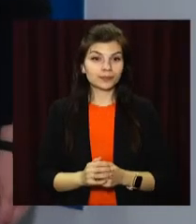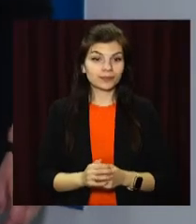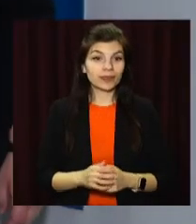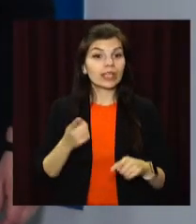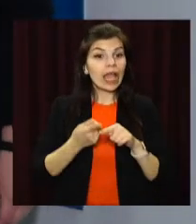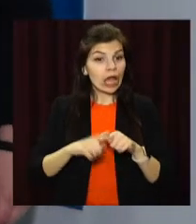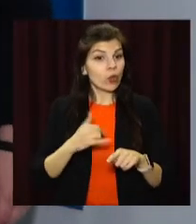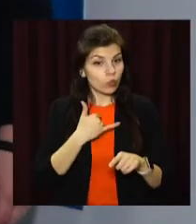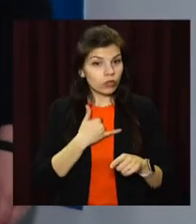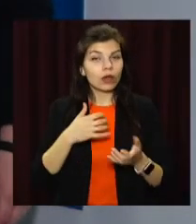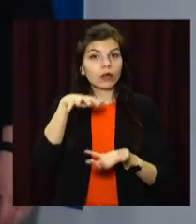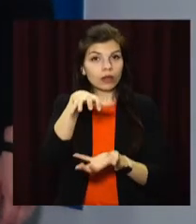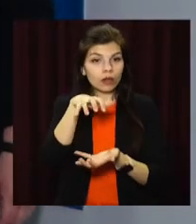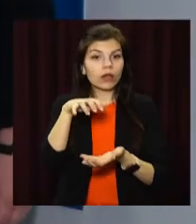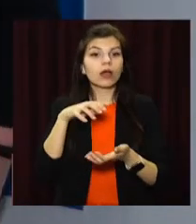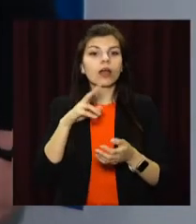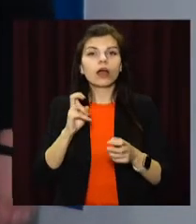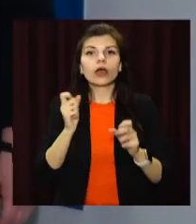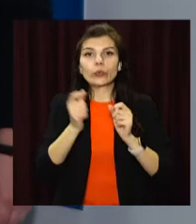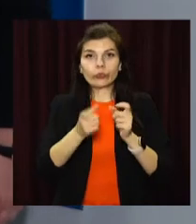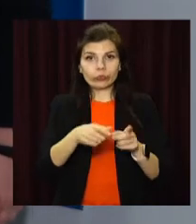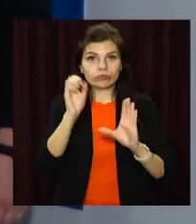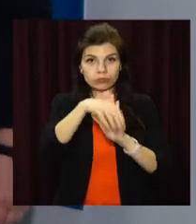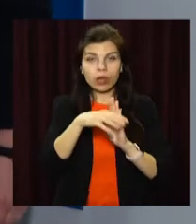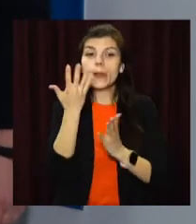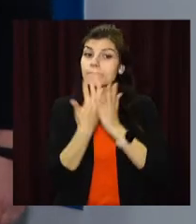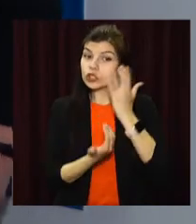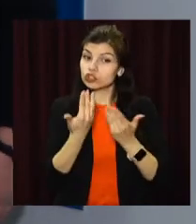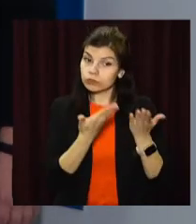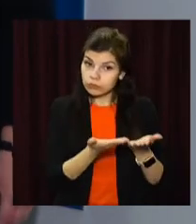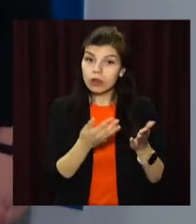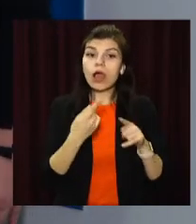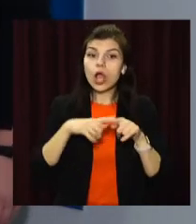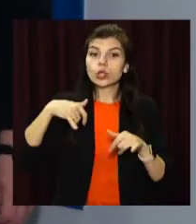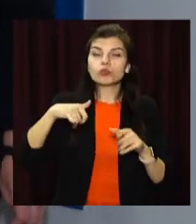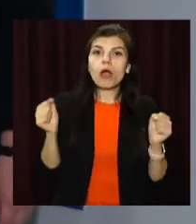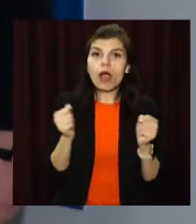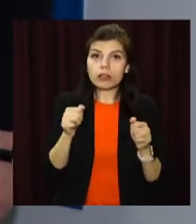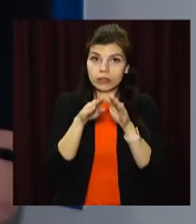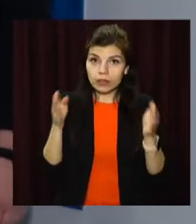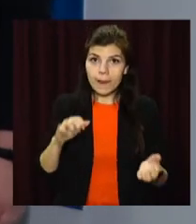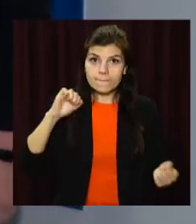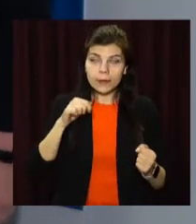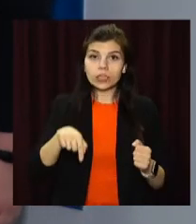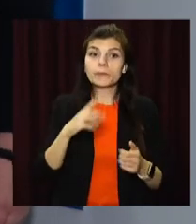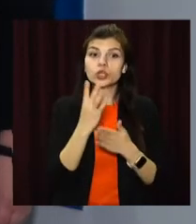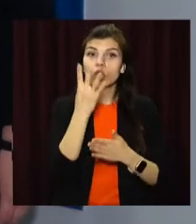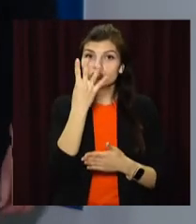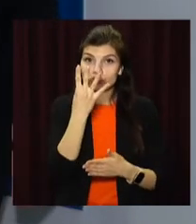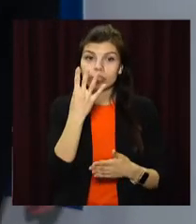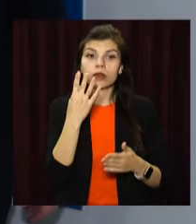Это у нас коробка безопасной утилизации, перчатки. Да, в сумке-холодильник у нас лежат 4